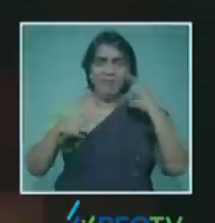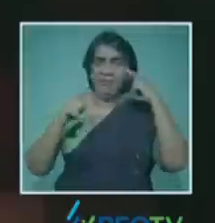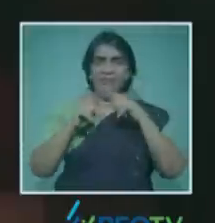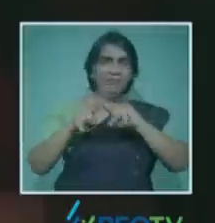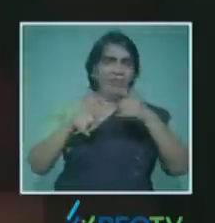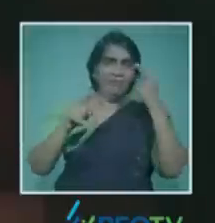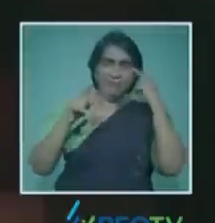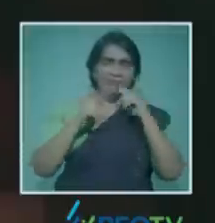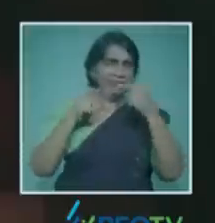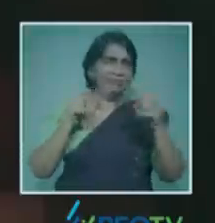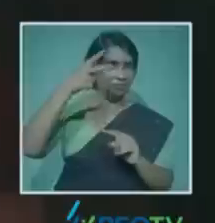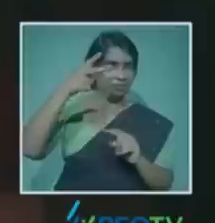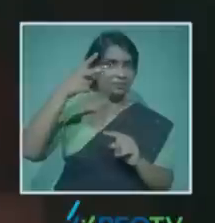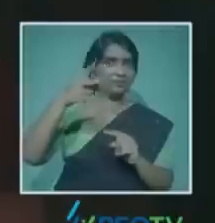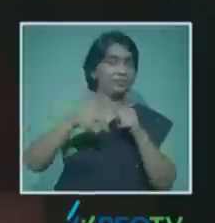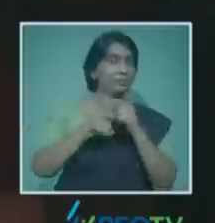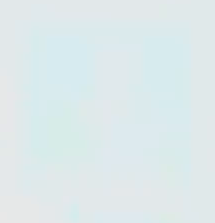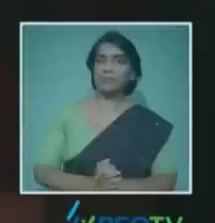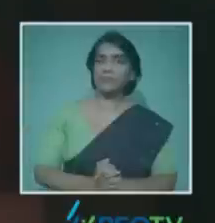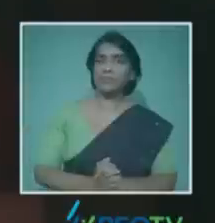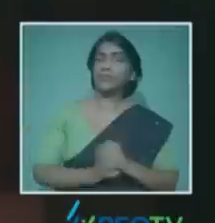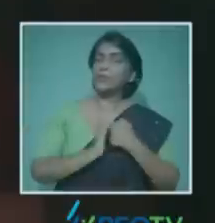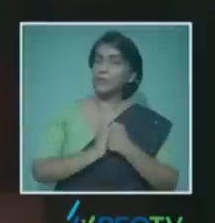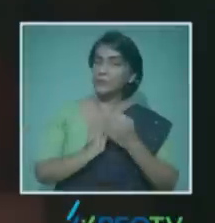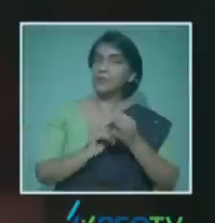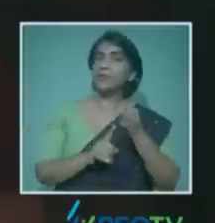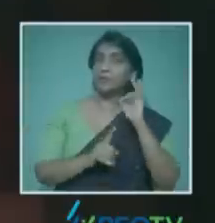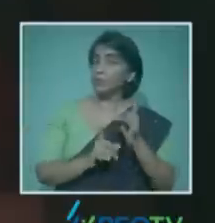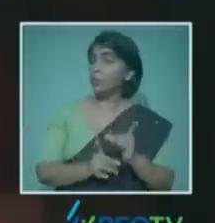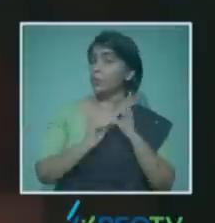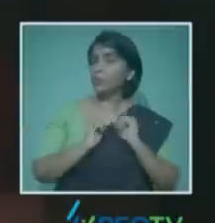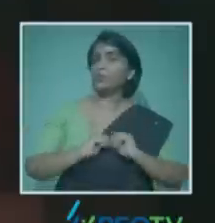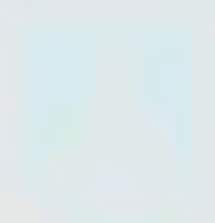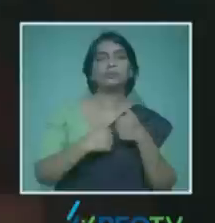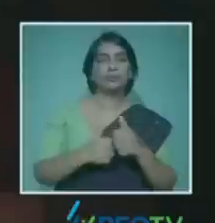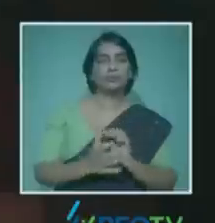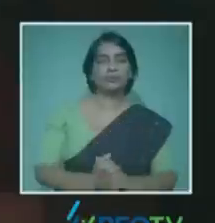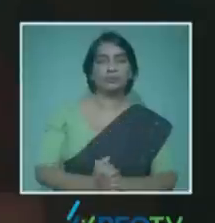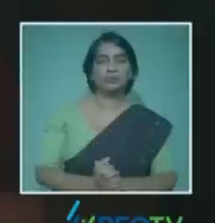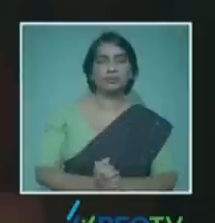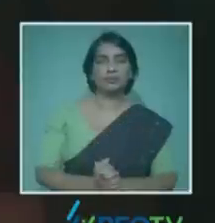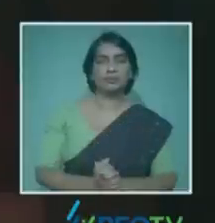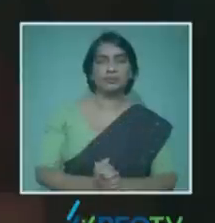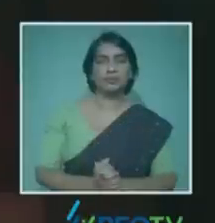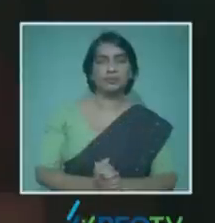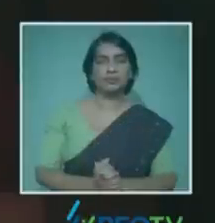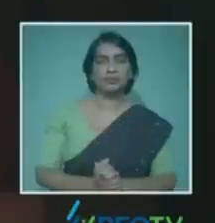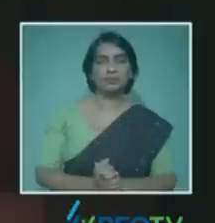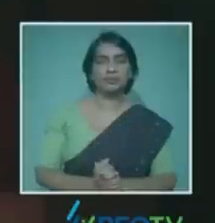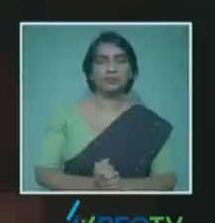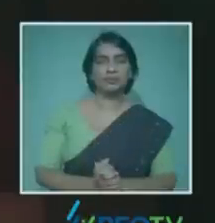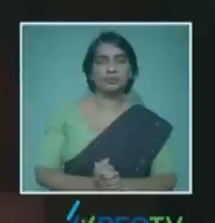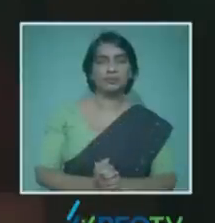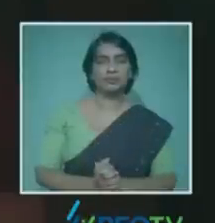කටයුතු කරේ කියන කාරණාවත් මම අහන්න කැමතියි මේ ගාථා දෙකත් ගරු ජනාධිපතිතුමා අනුගමනය කරොත් බොහොම හොඳයි අත්තානමේව පටමන් පතිරූපේ